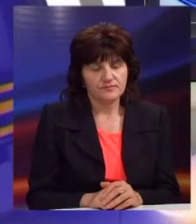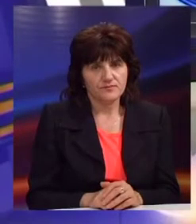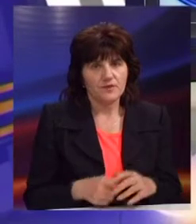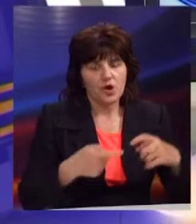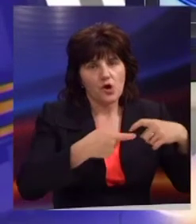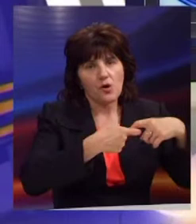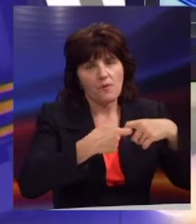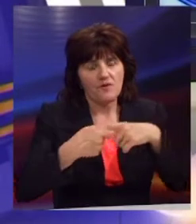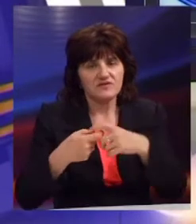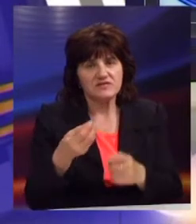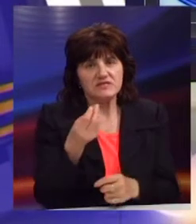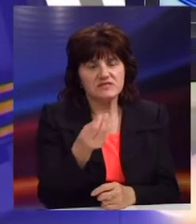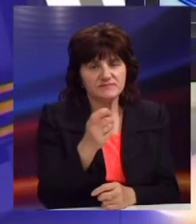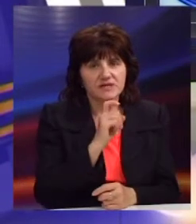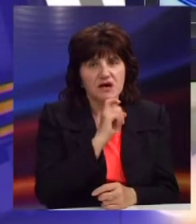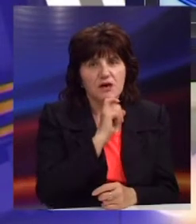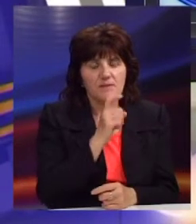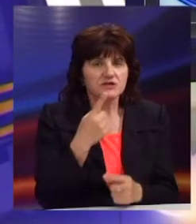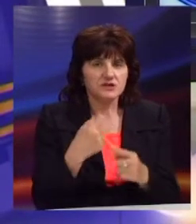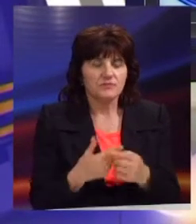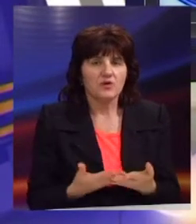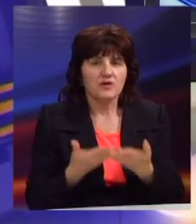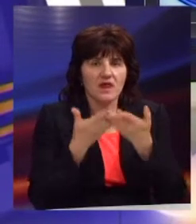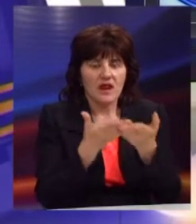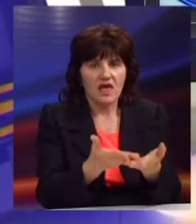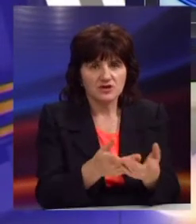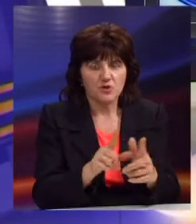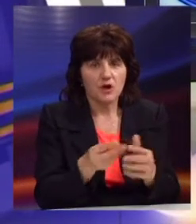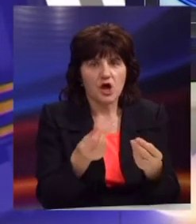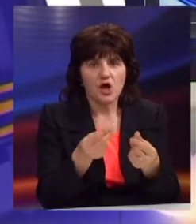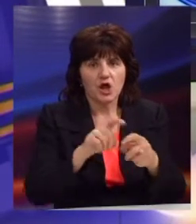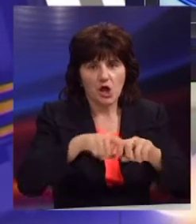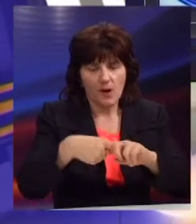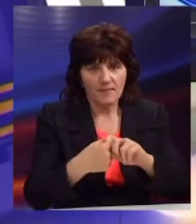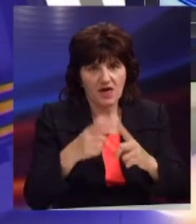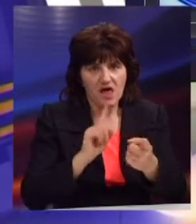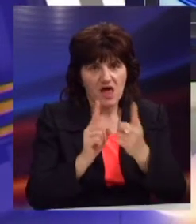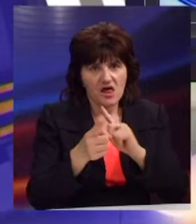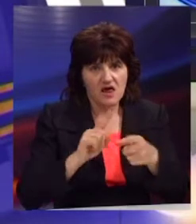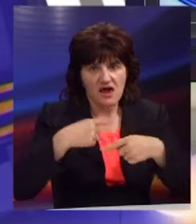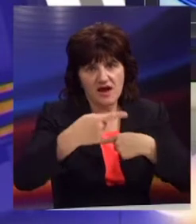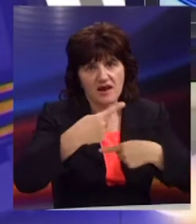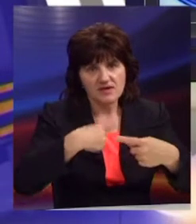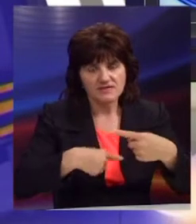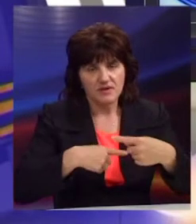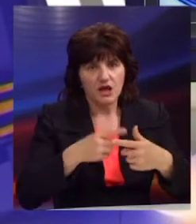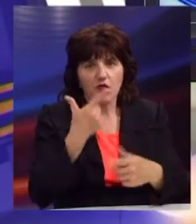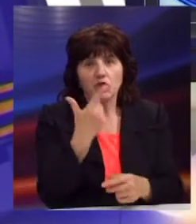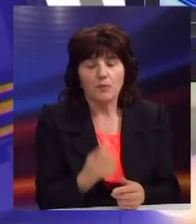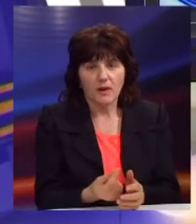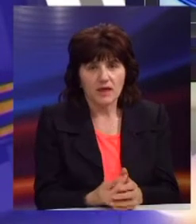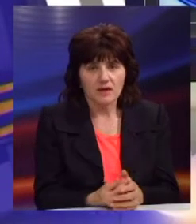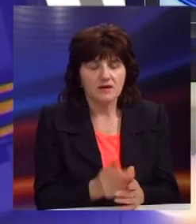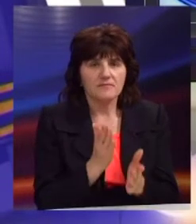Povezivanjem srpskih i mađarskih privrednika radi nastupa na trećim tržištima, robna razmjena ove dve zemlje može biti duplirana, ocenjeno je na